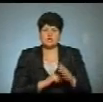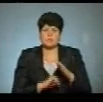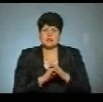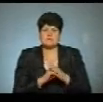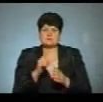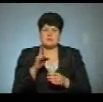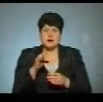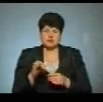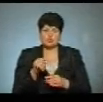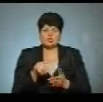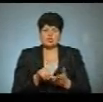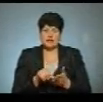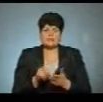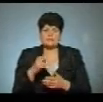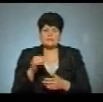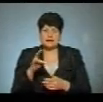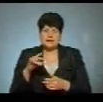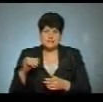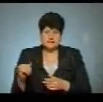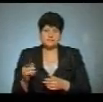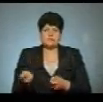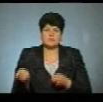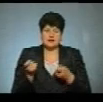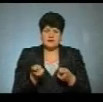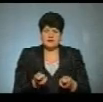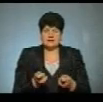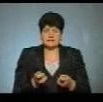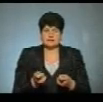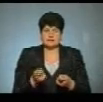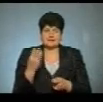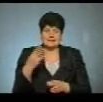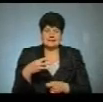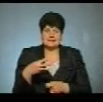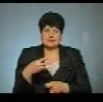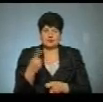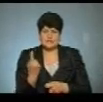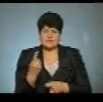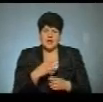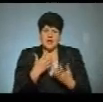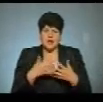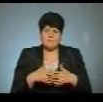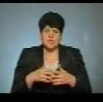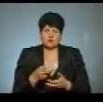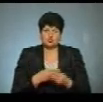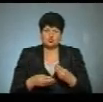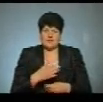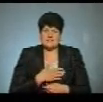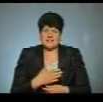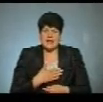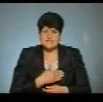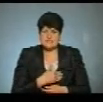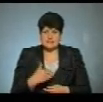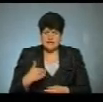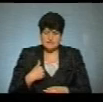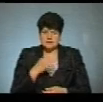Тоді члени данської благодійної організації «Бавар Юкрейн» привезли для медзакладів області 31 апарат штучної вентиляції легень, розповів представник